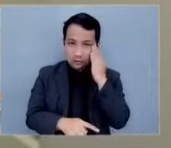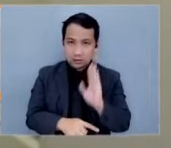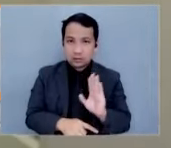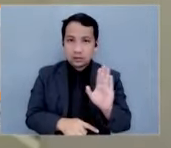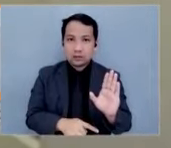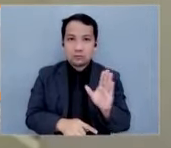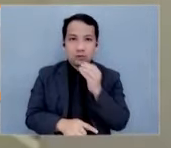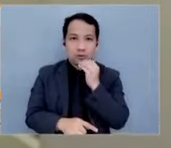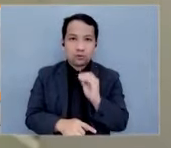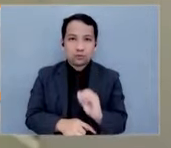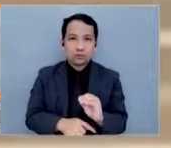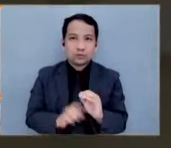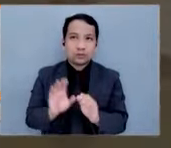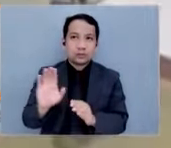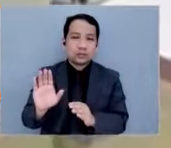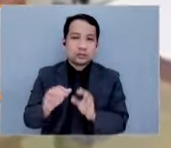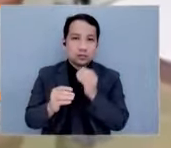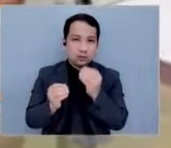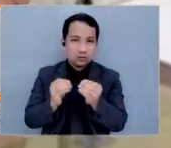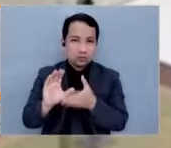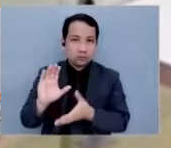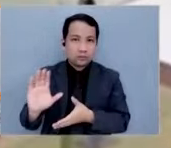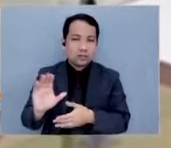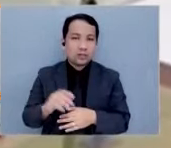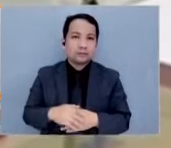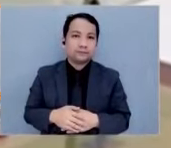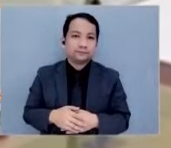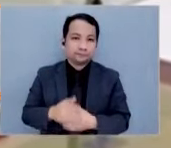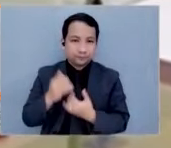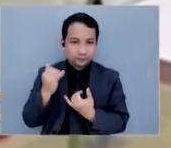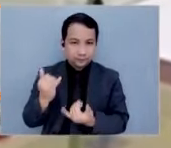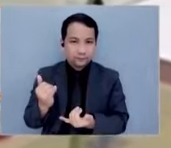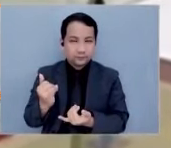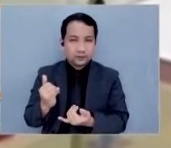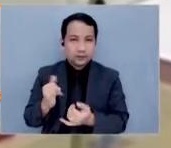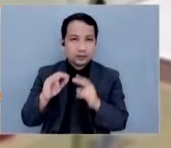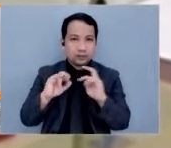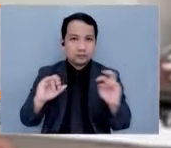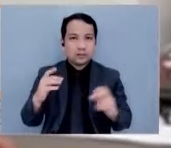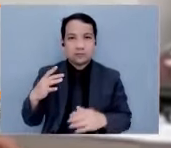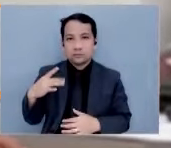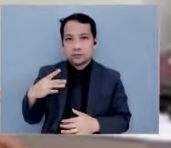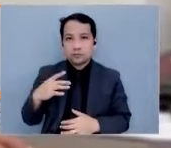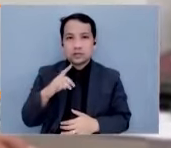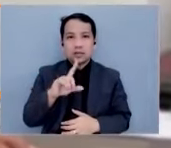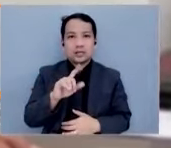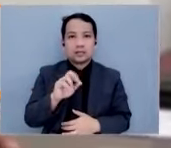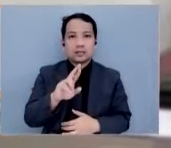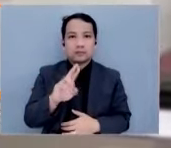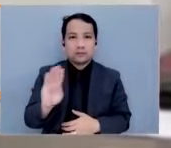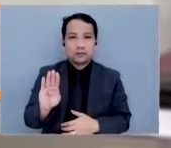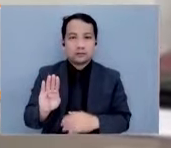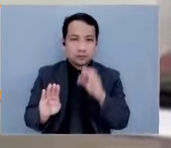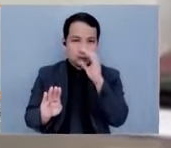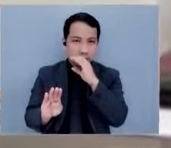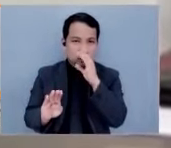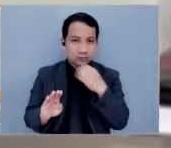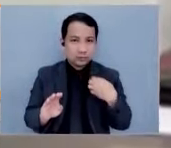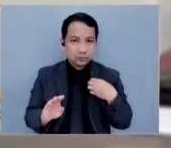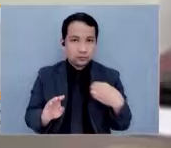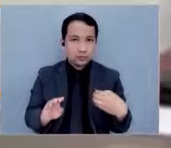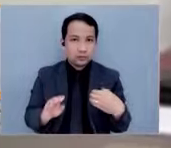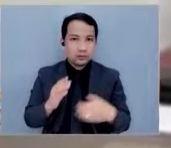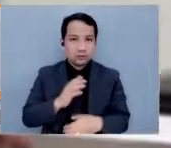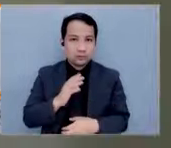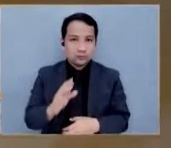order ang operator. Sa ngayon, hinihintay na lang ng LTFRB at ng Cebu City Police ang formal na reklamo